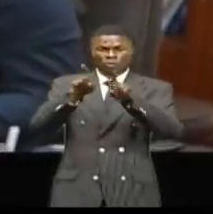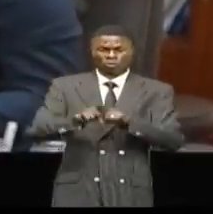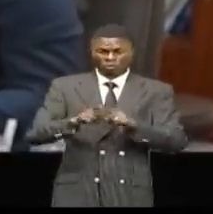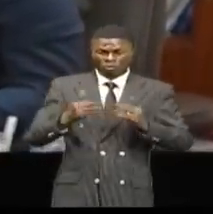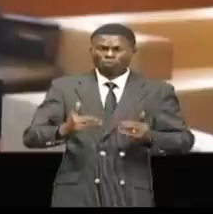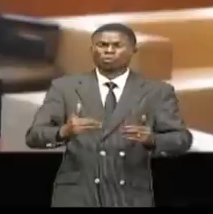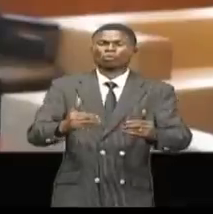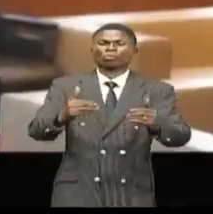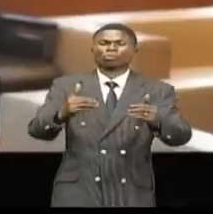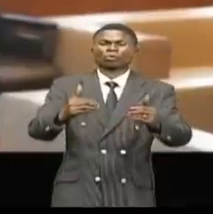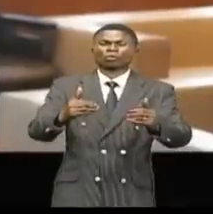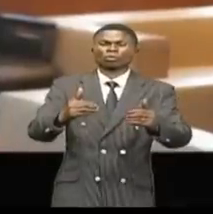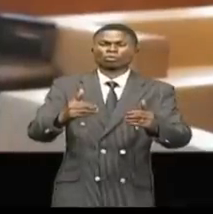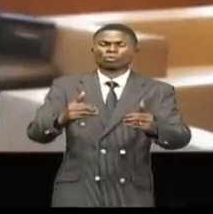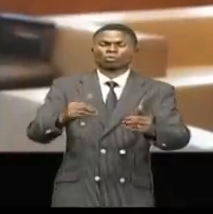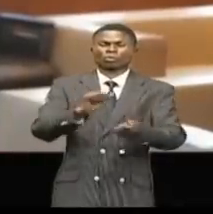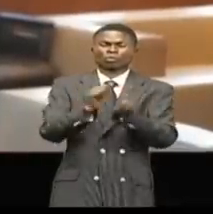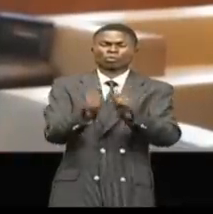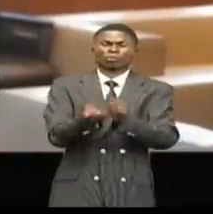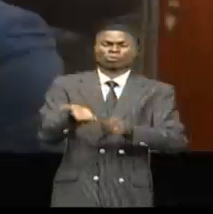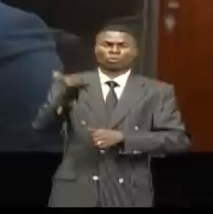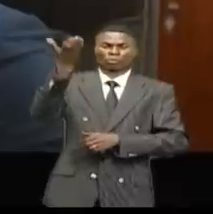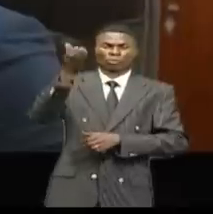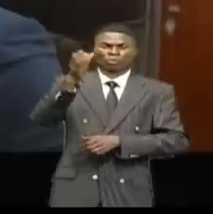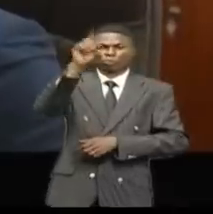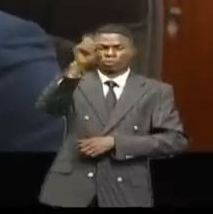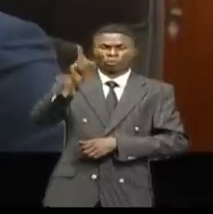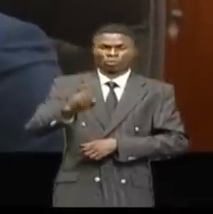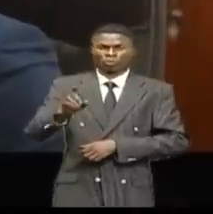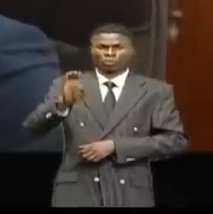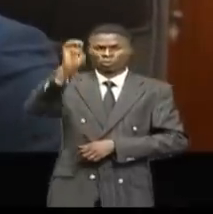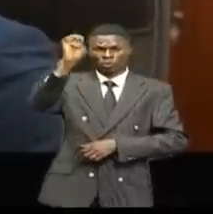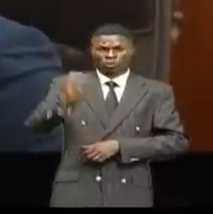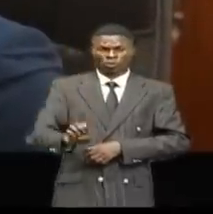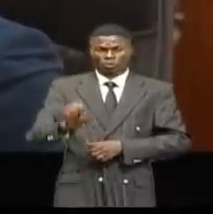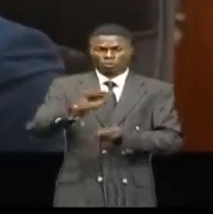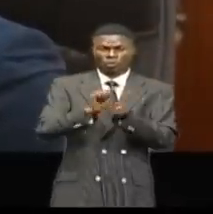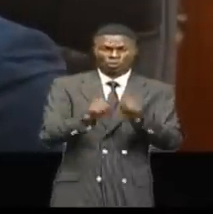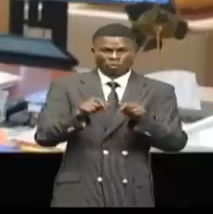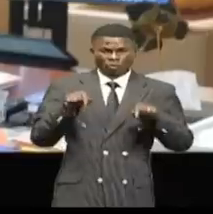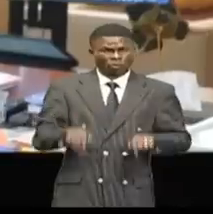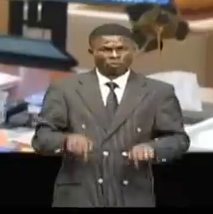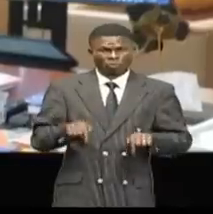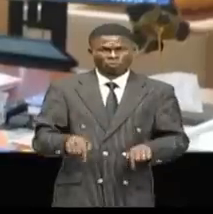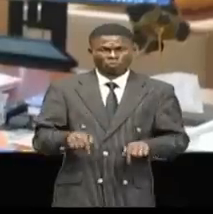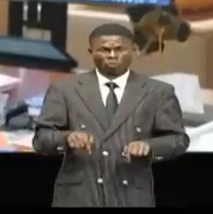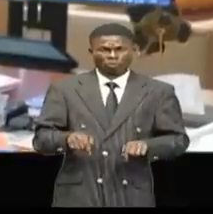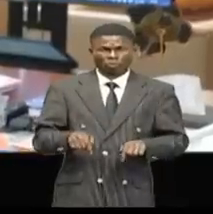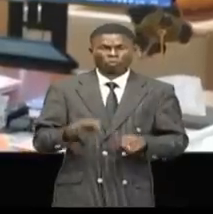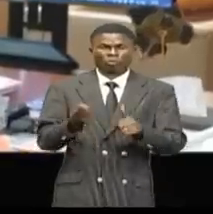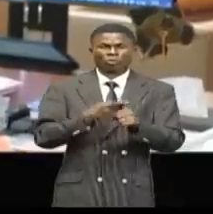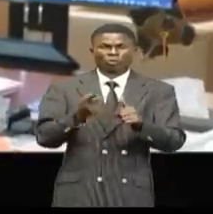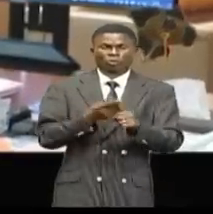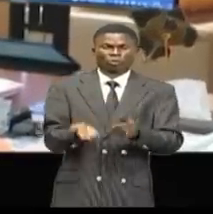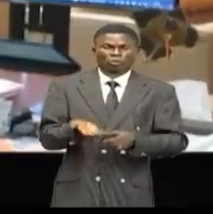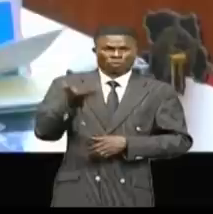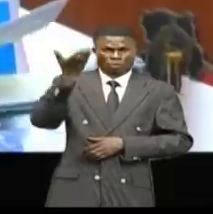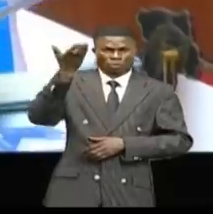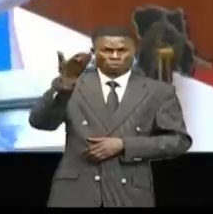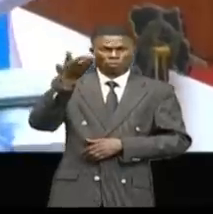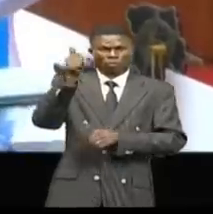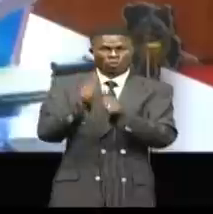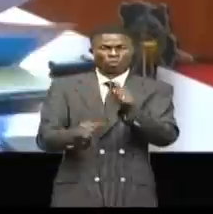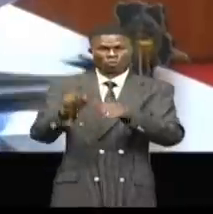persistance de poussées inflationnistes dans la zone euro, et les risques internes tiennent notamment de l'augmentation